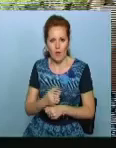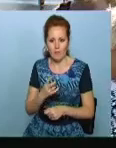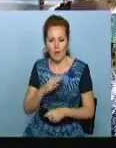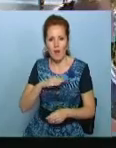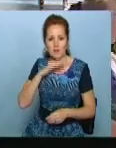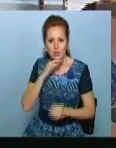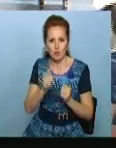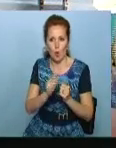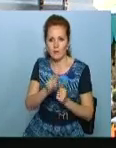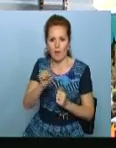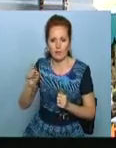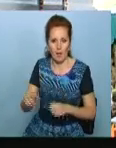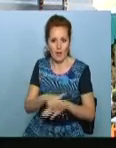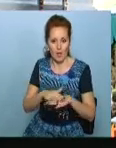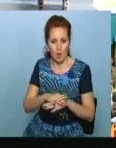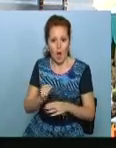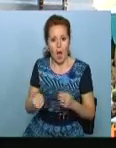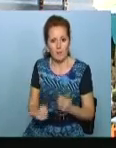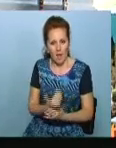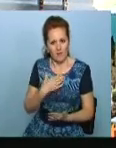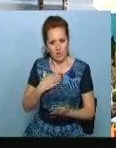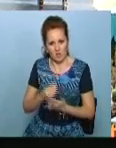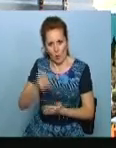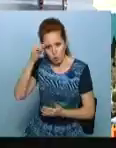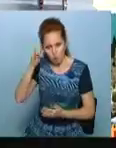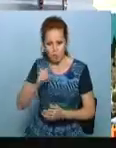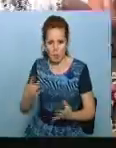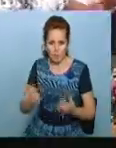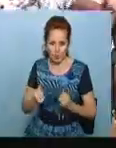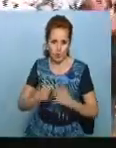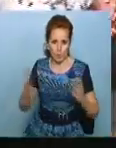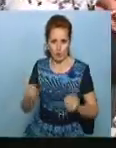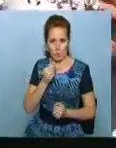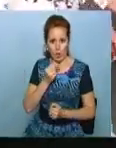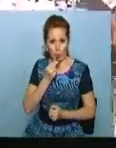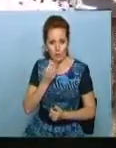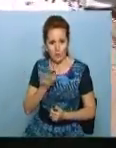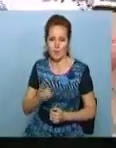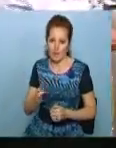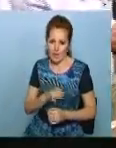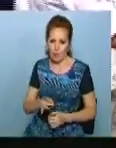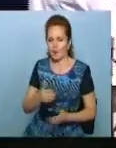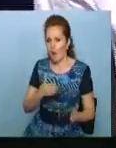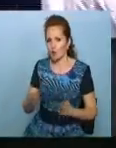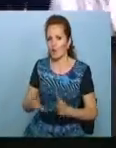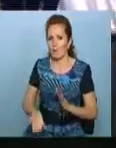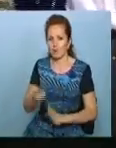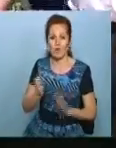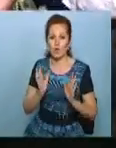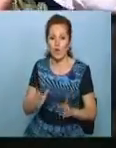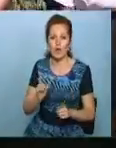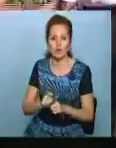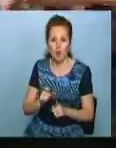соседний, а, значит, обновить свой скот, чтобы получать больше продукции. И республика готова поддержать не только словом.